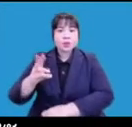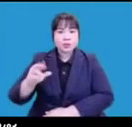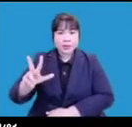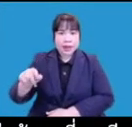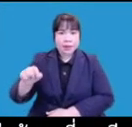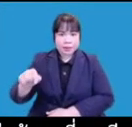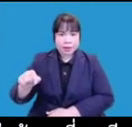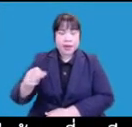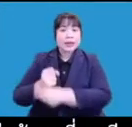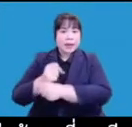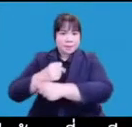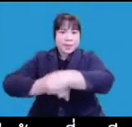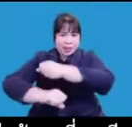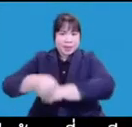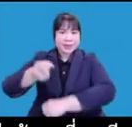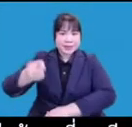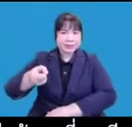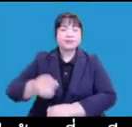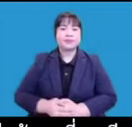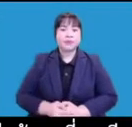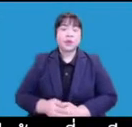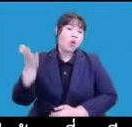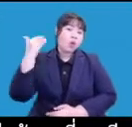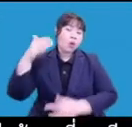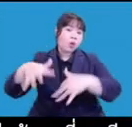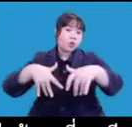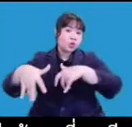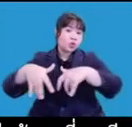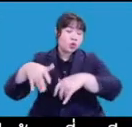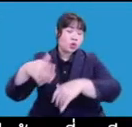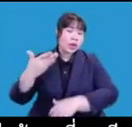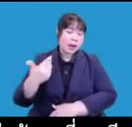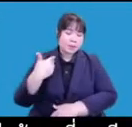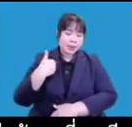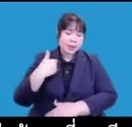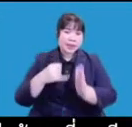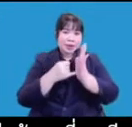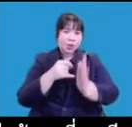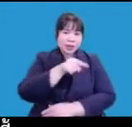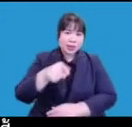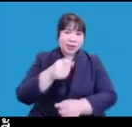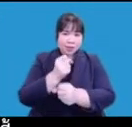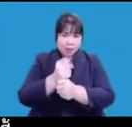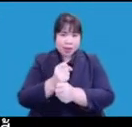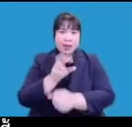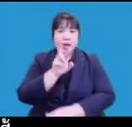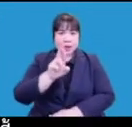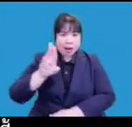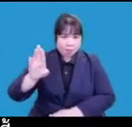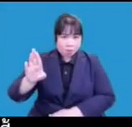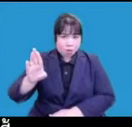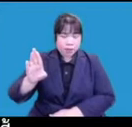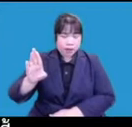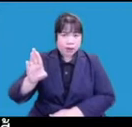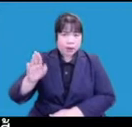นะครับเป็นเรื่องปฏิบัติการนะฮะตอนนั้นท่านอภิบาลประชาชนเนี่ยมีนโยบายให้ทุกจังหวัดใช้งานนะครับงั้นเราปรับระบบให้เป็นโอเปอเร